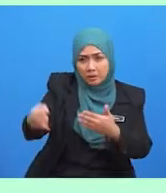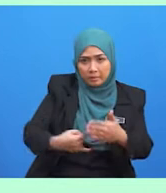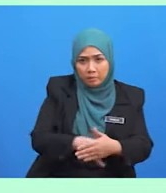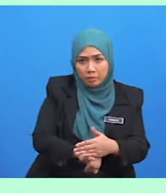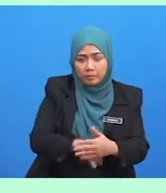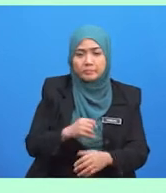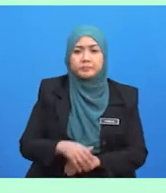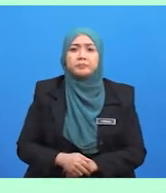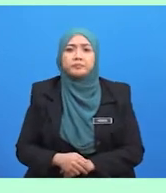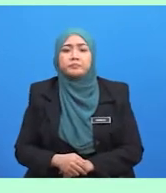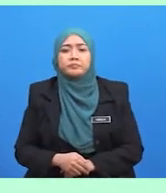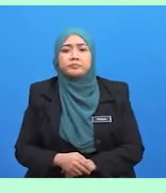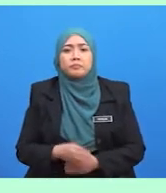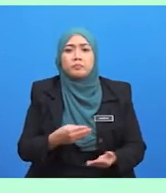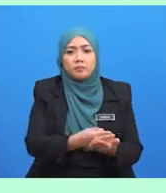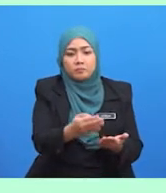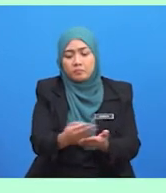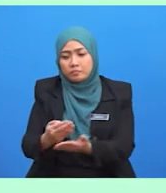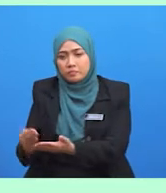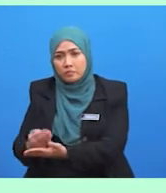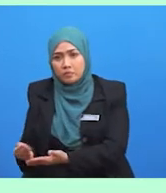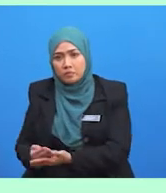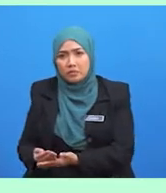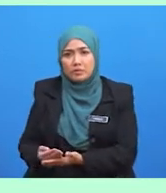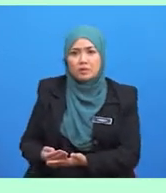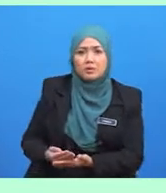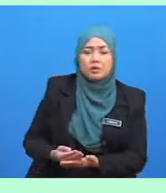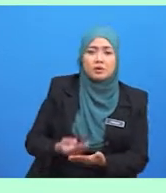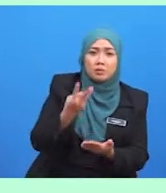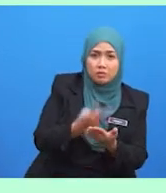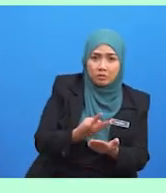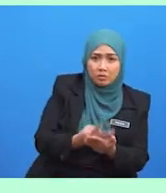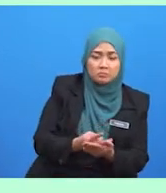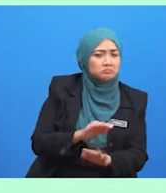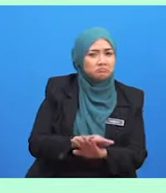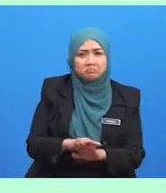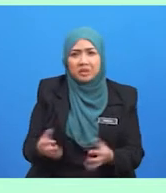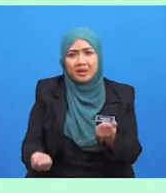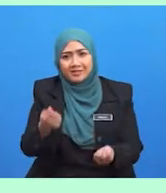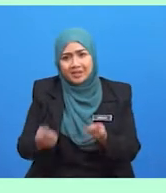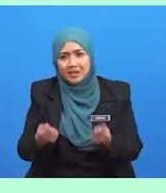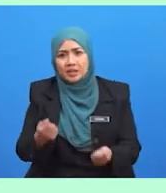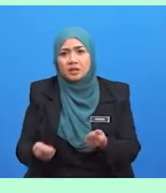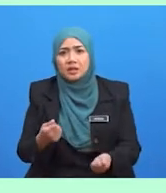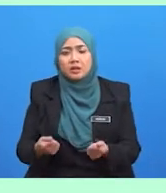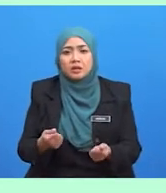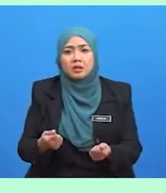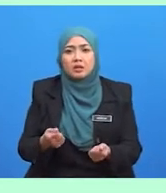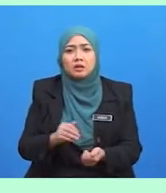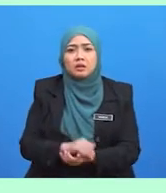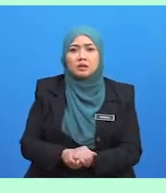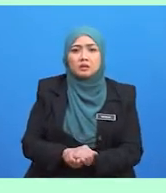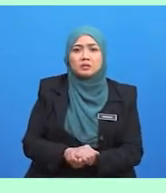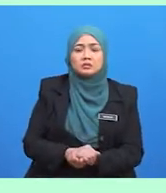Ketiga, pengagihan pendapatan yang tidak adil akan berlaku di mana pendapatan ekspor sebuah